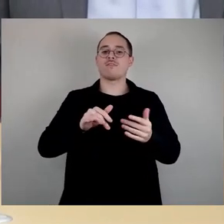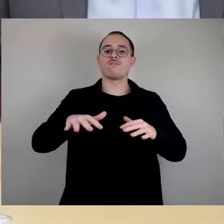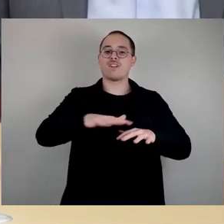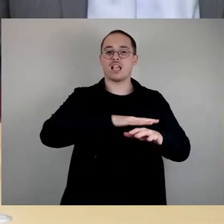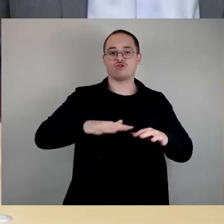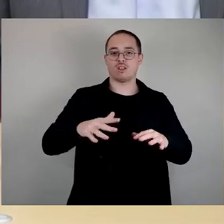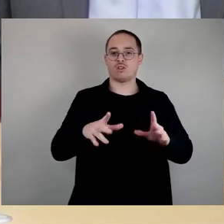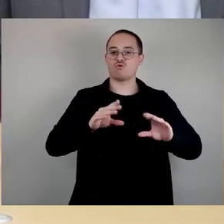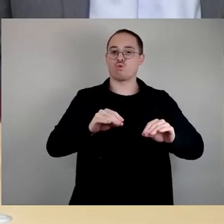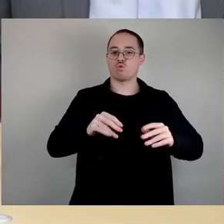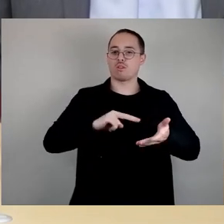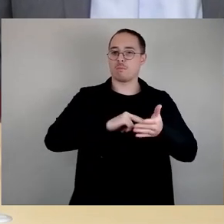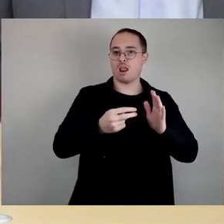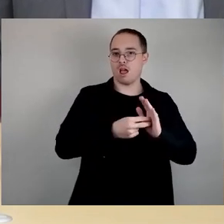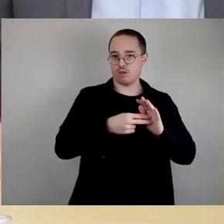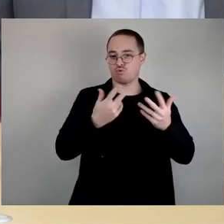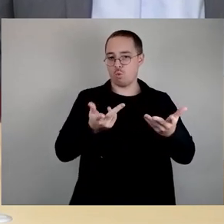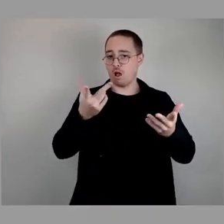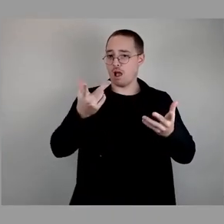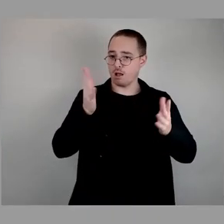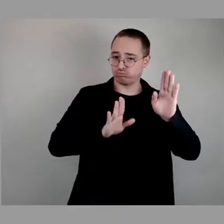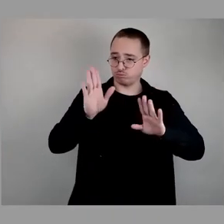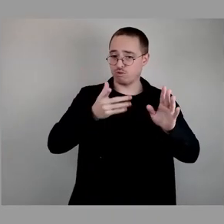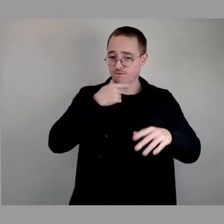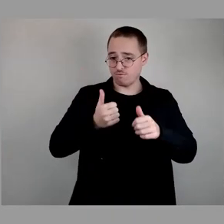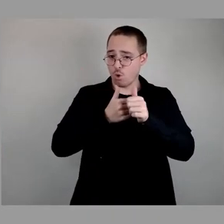stellen. Wer dem folgen möchte, bitte ich jetzt um Stimmzeichen.